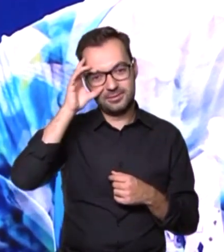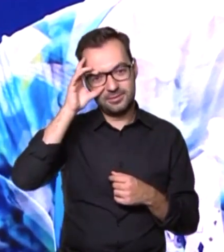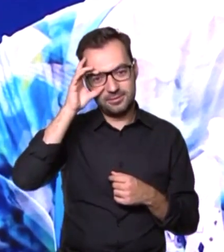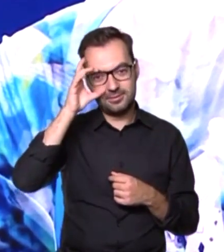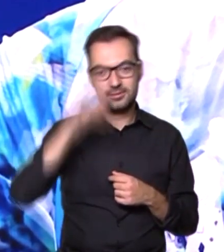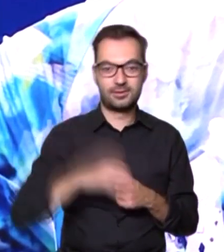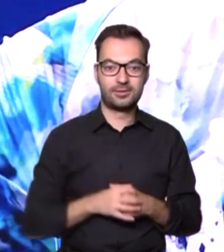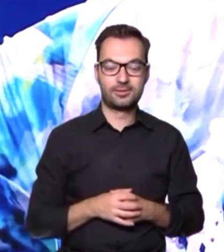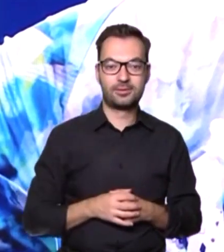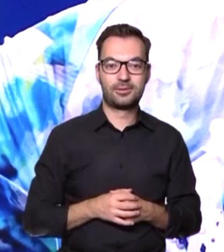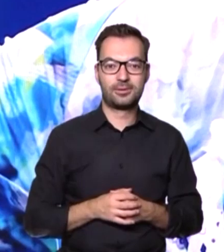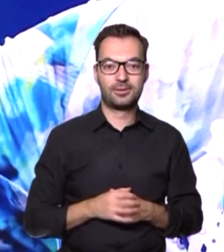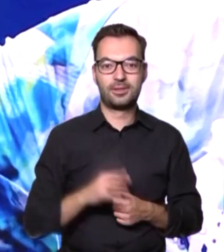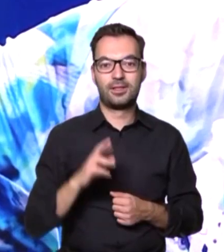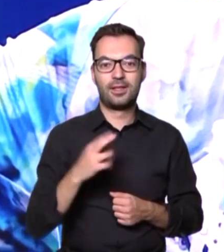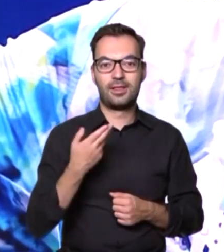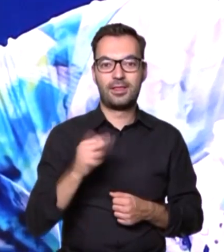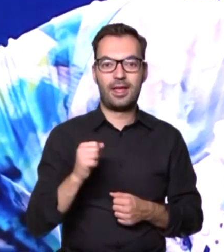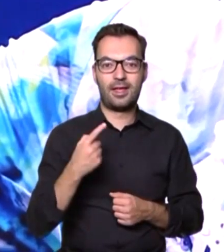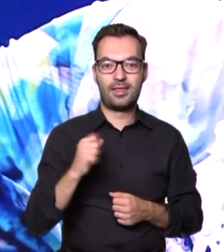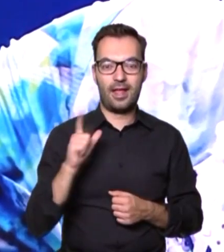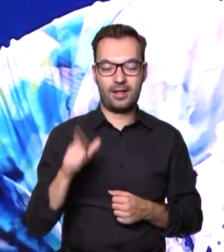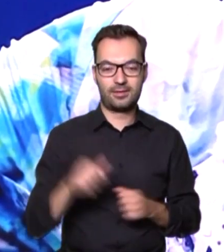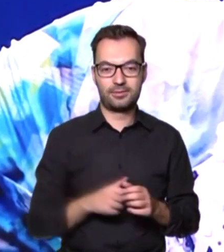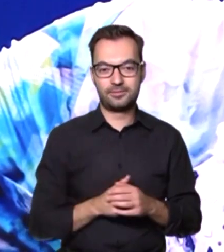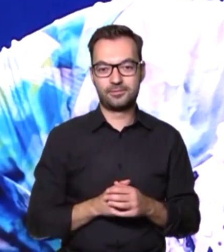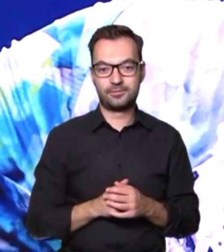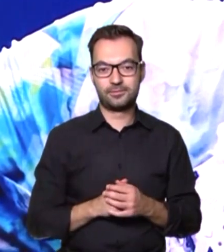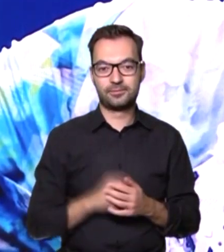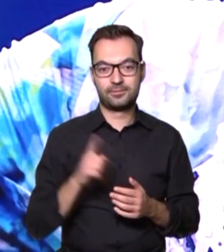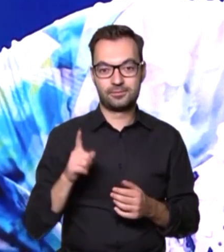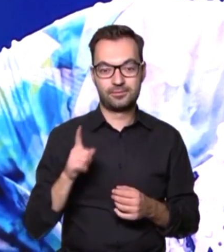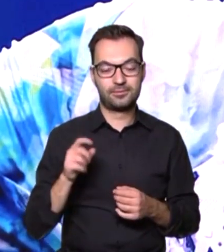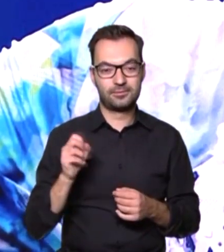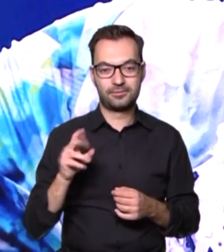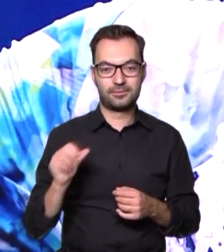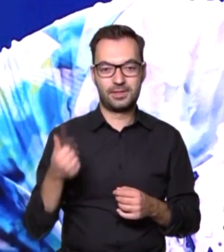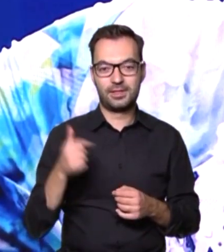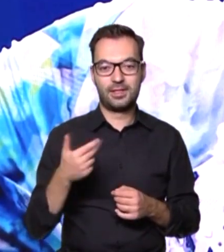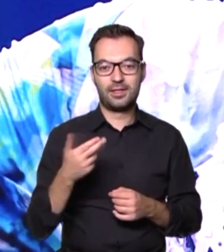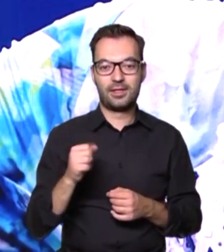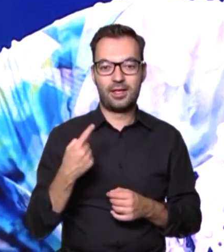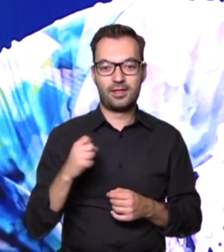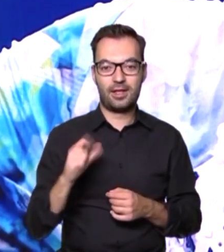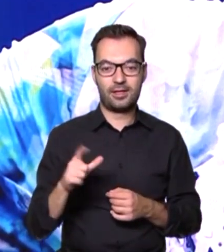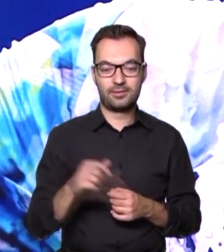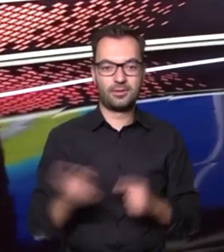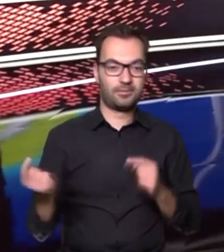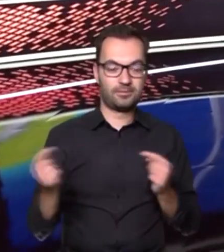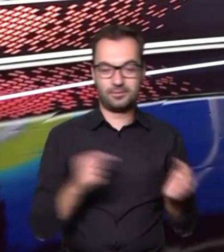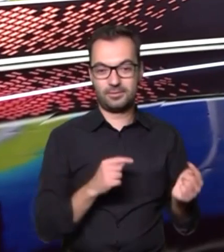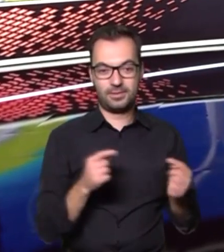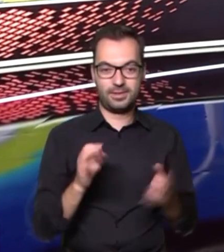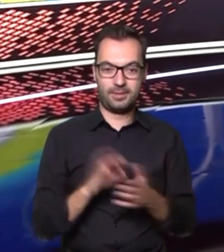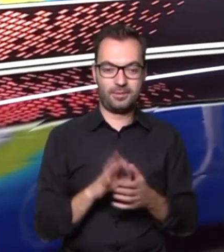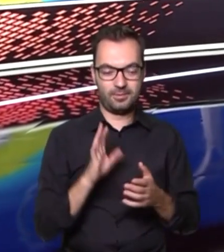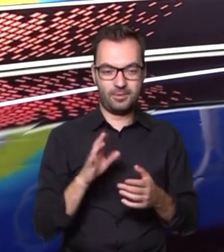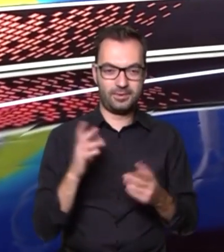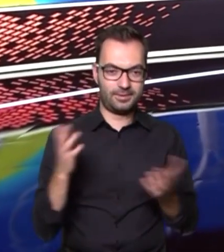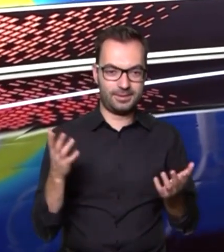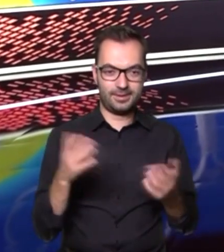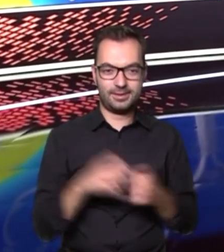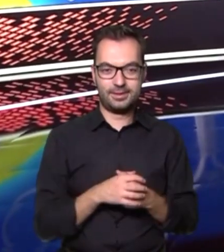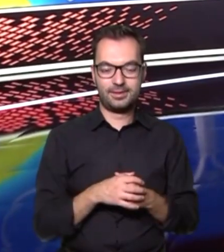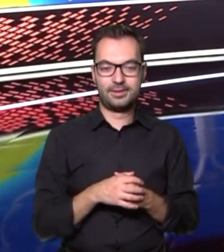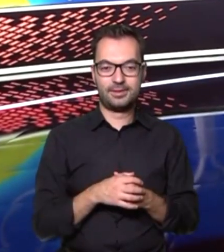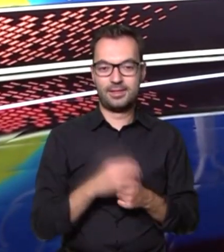wielu z Państwa, to Rafael Nadal. I od niego właśnie zacznę. Bo Rafael Nadal, odkąd pamiętam, pewno później były, bo to